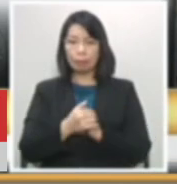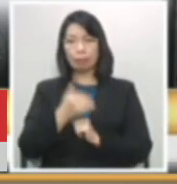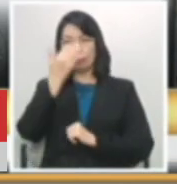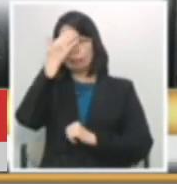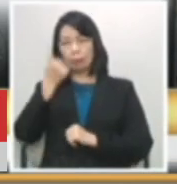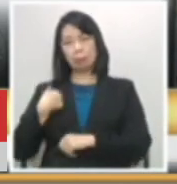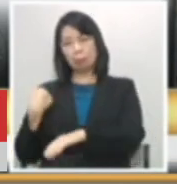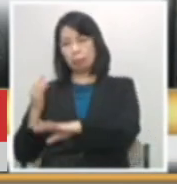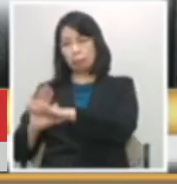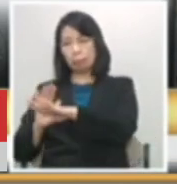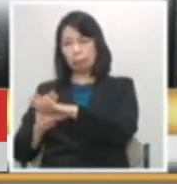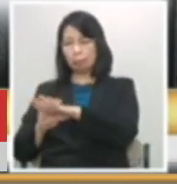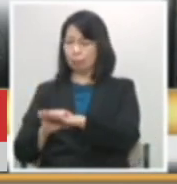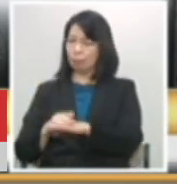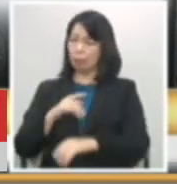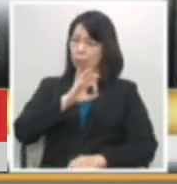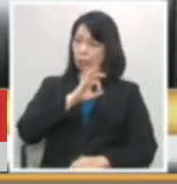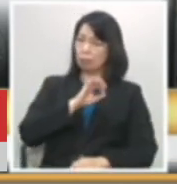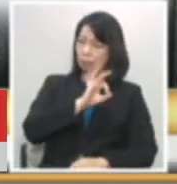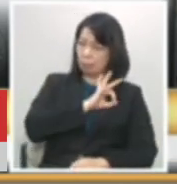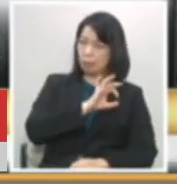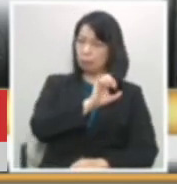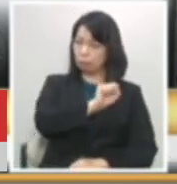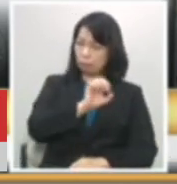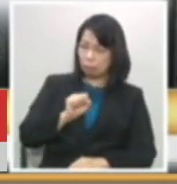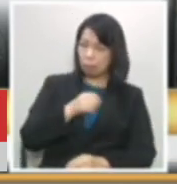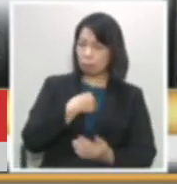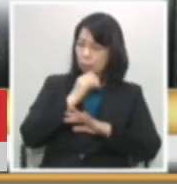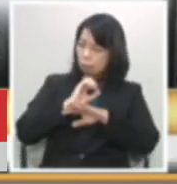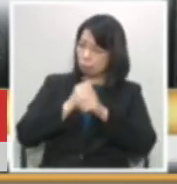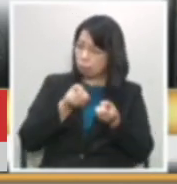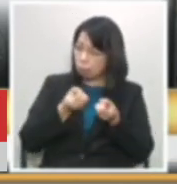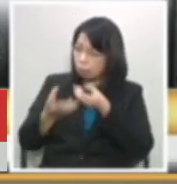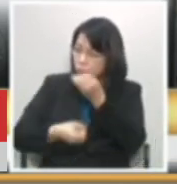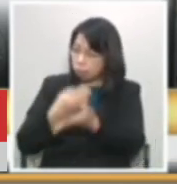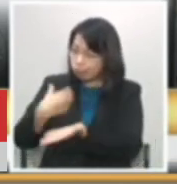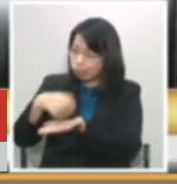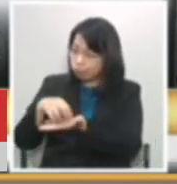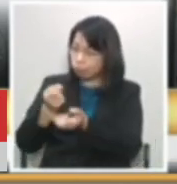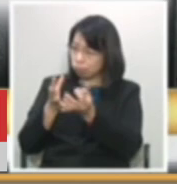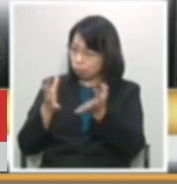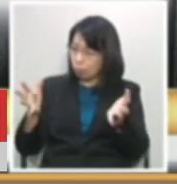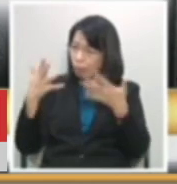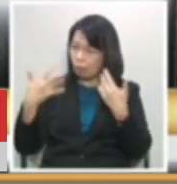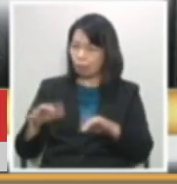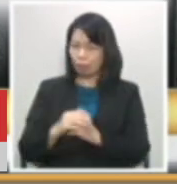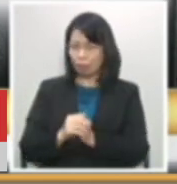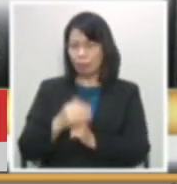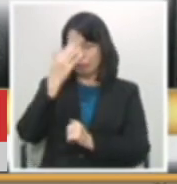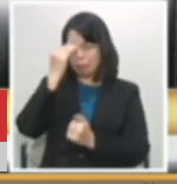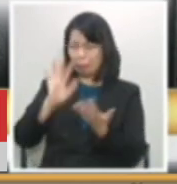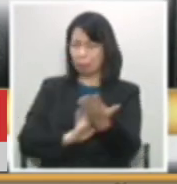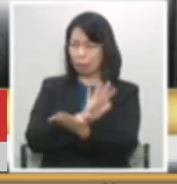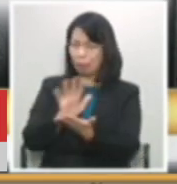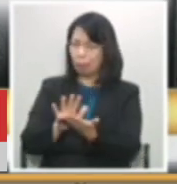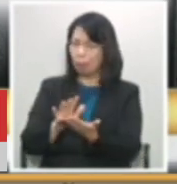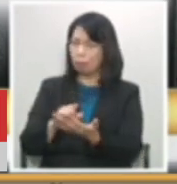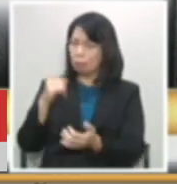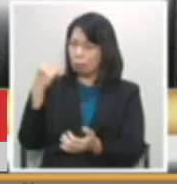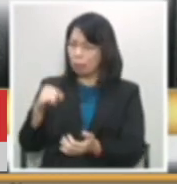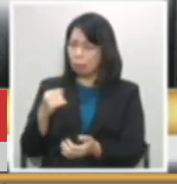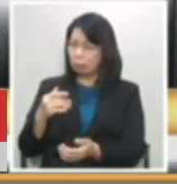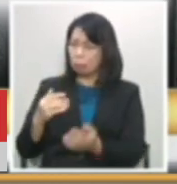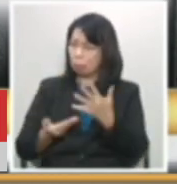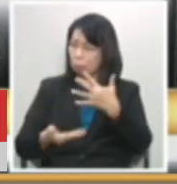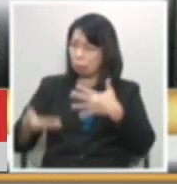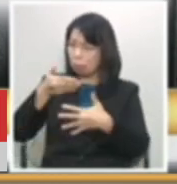นสมาชิกได้นำมาบอกกล่าวในที่นี้มันเห็นชัดแล้วว่าบ้านเมืองเราย้อนหลังไปอีก30ปีค่ะปัญห